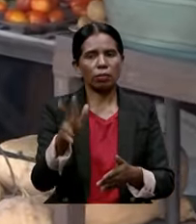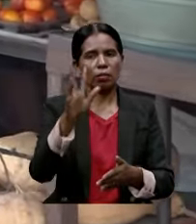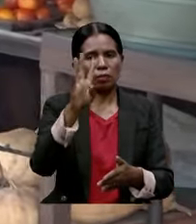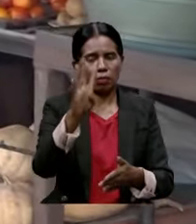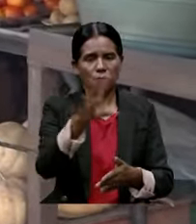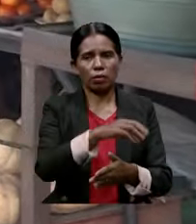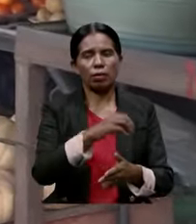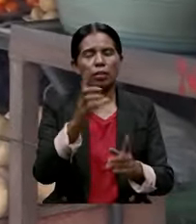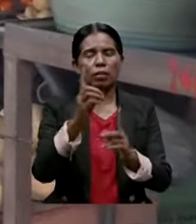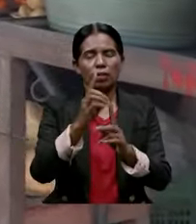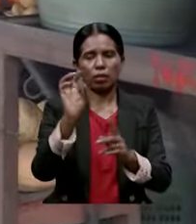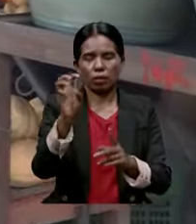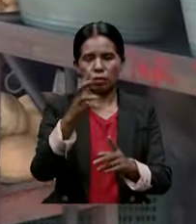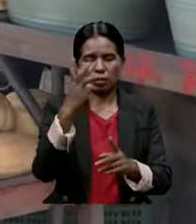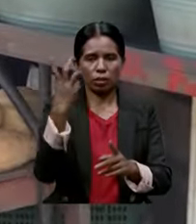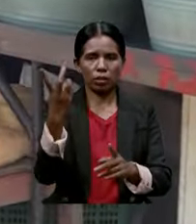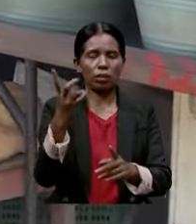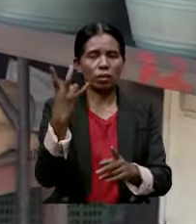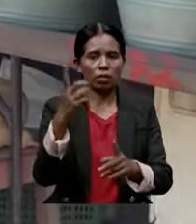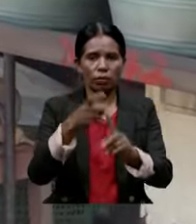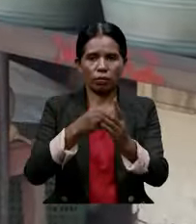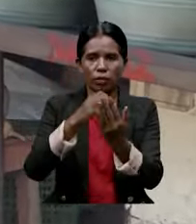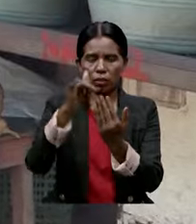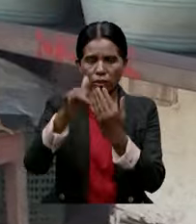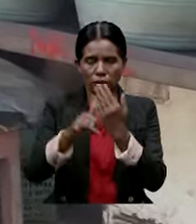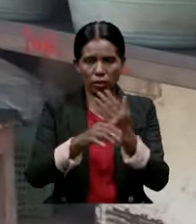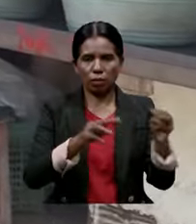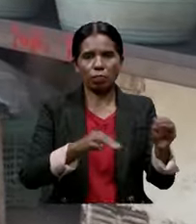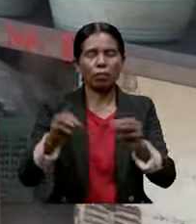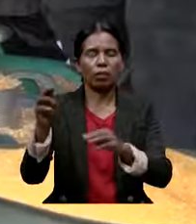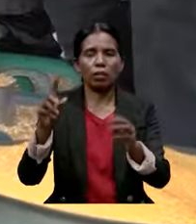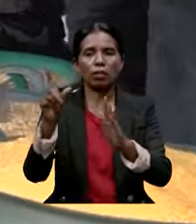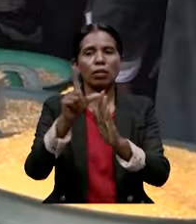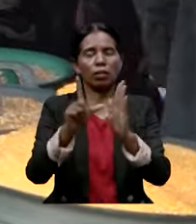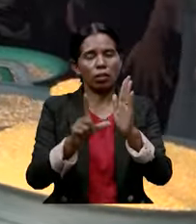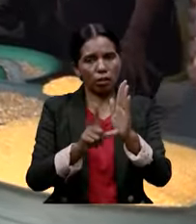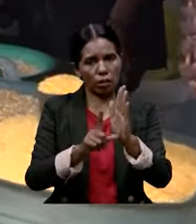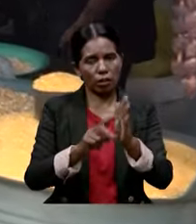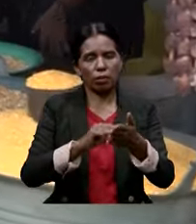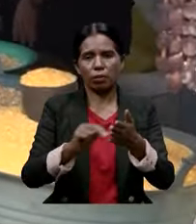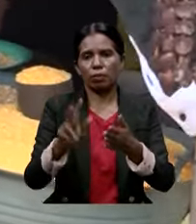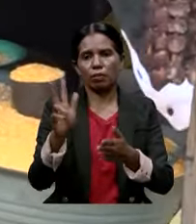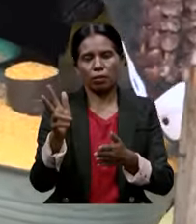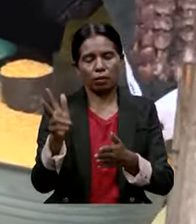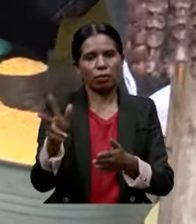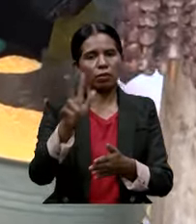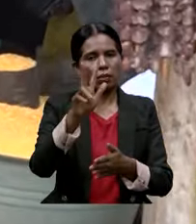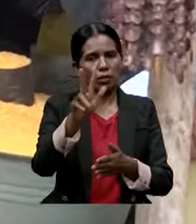3/2020 loron sanulu resin 7 fulan janeiro alteração da hulu kusi decreto lei número